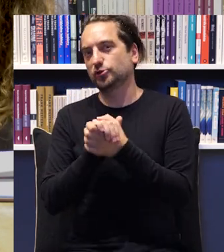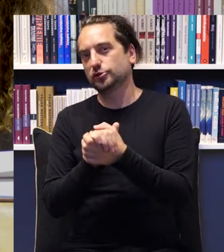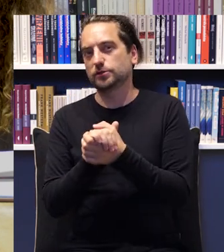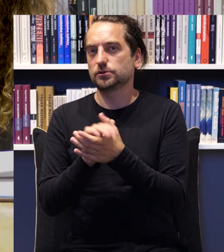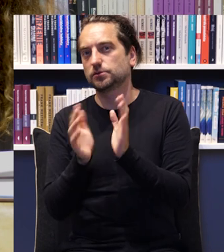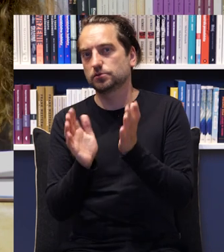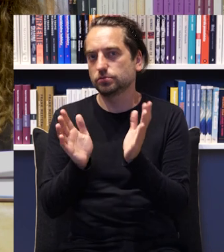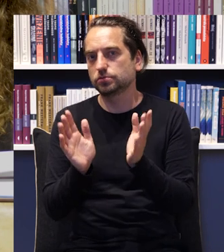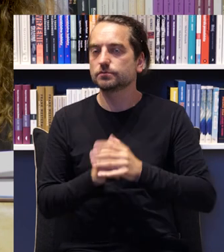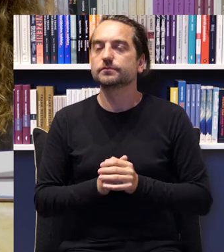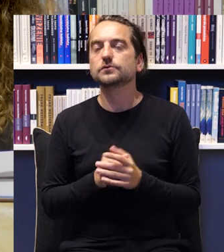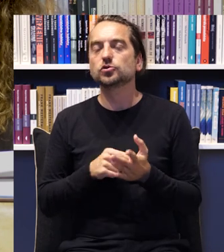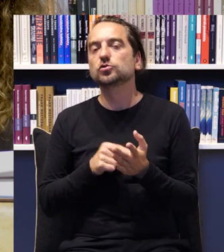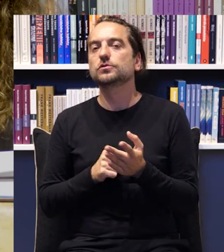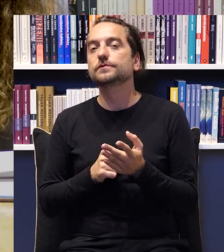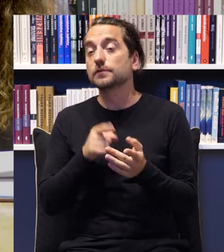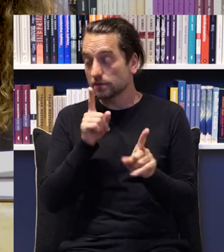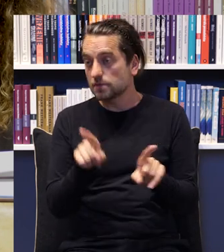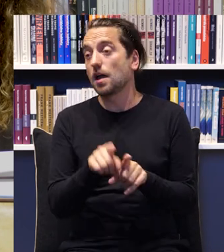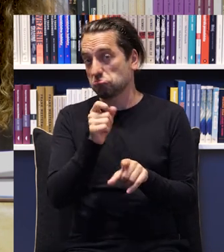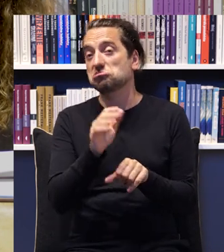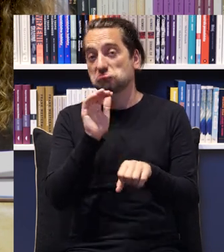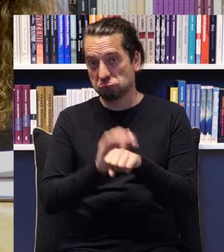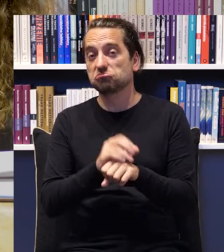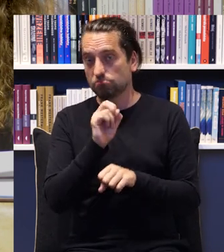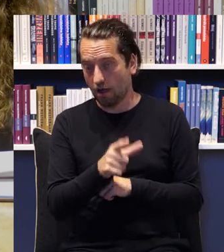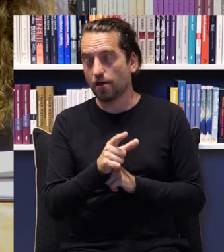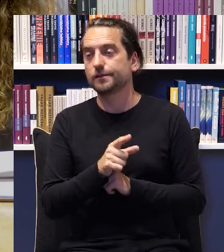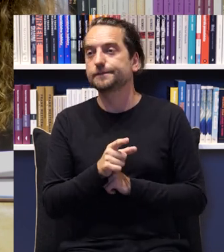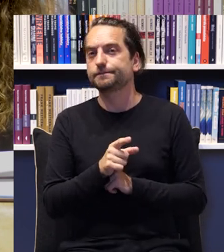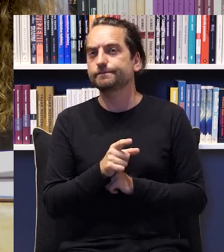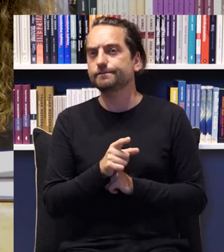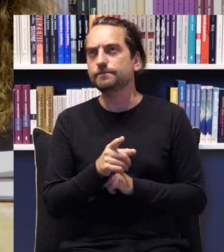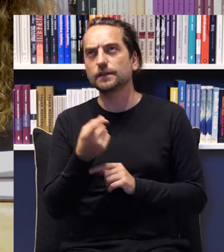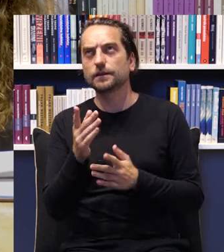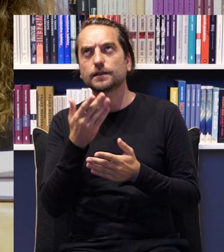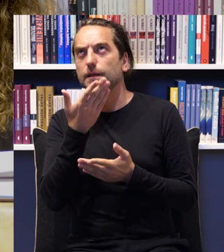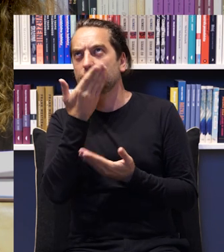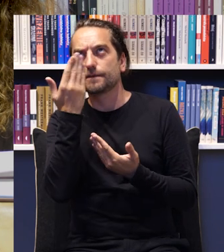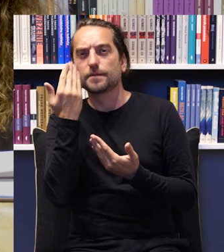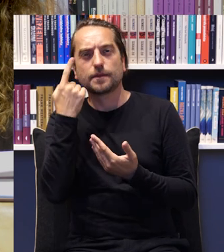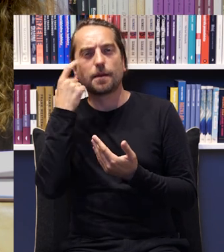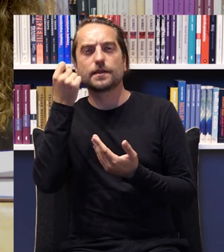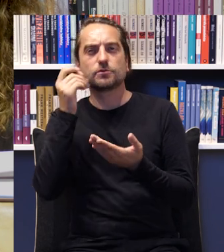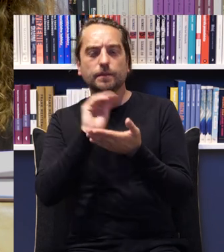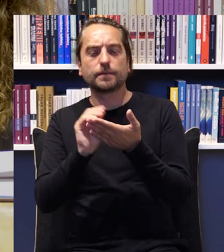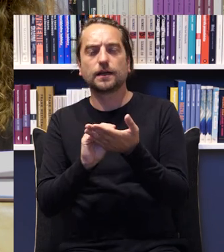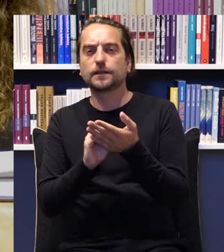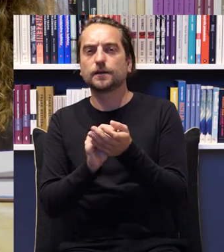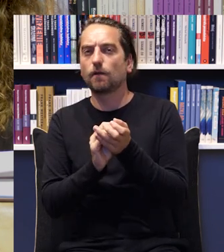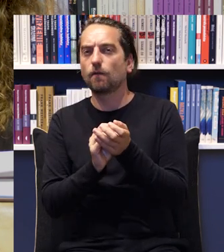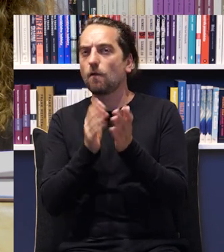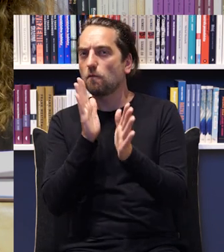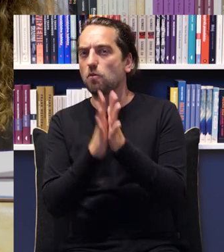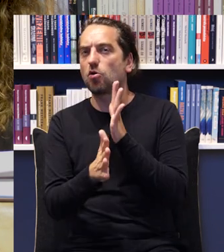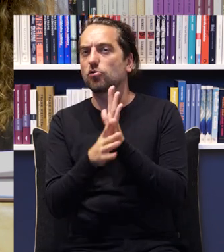jest jakoś osoba przyjacielska, to też jest osoba, wydaje mi się, nie pamiętam czy to jest powiedziane wprost, ale że to jest osoba, która